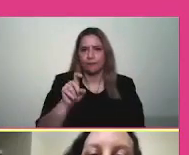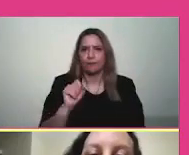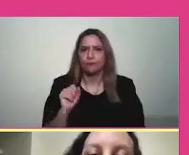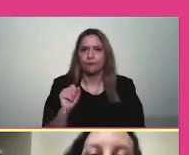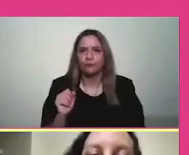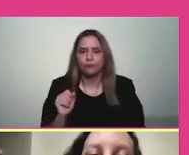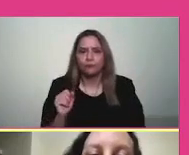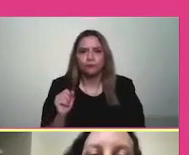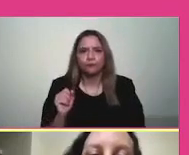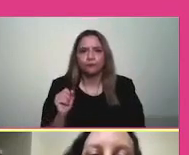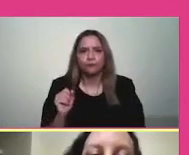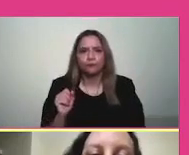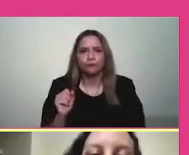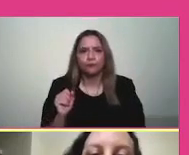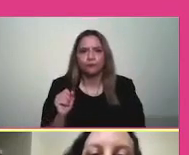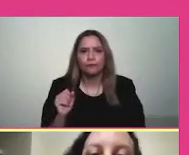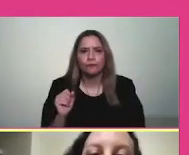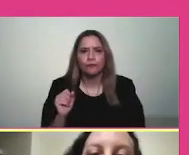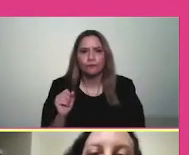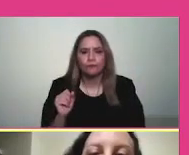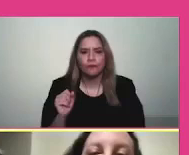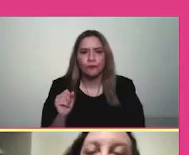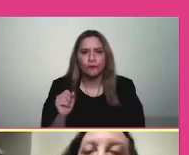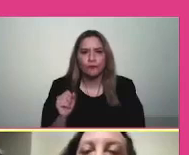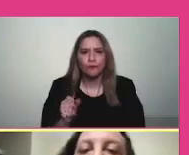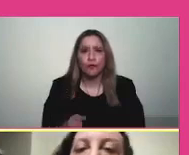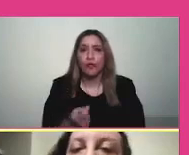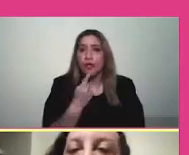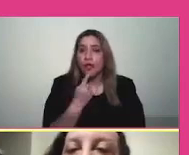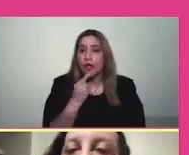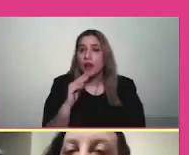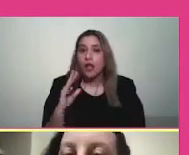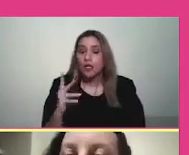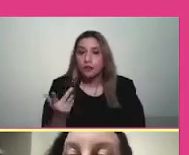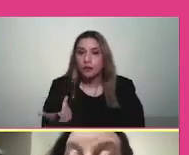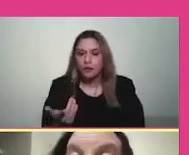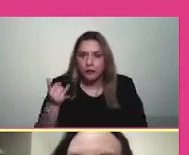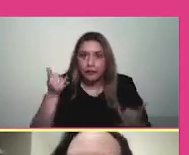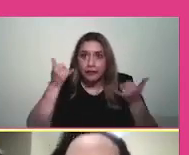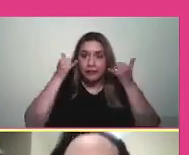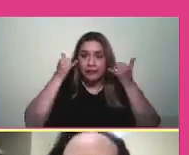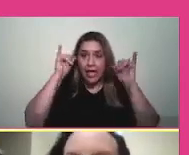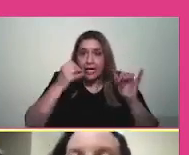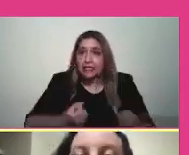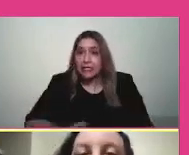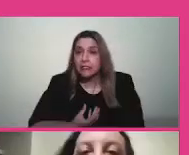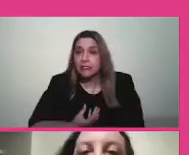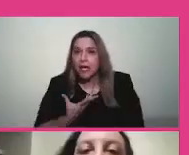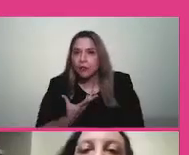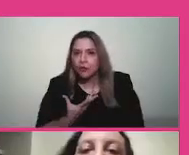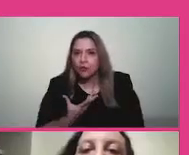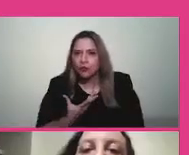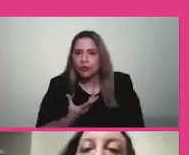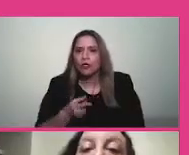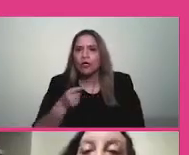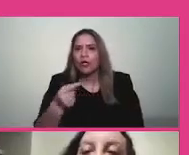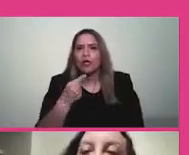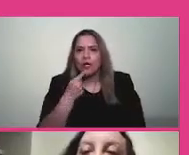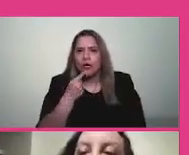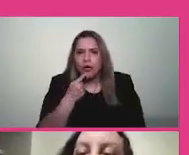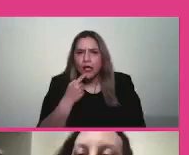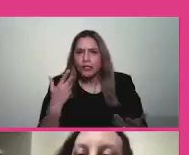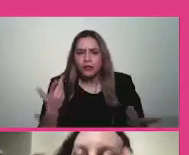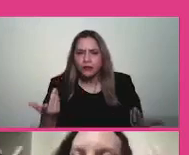Για δεν μπορώ να γυρίσω. Και η οποία είναι ένα τέρας συναισθημάτων. Ναι, λοιπόν. Το τέρας συναισθημάτων